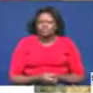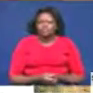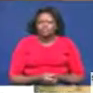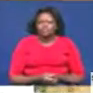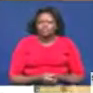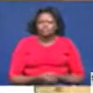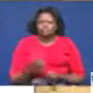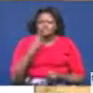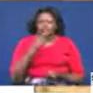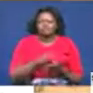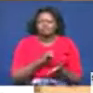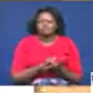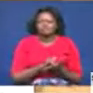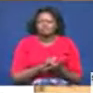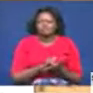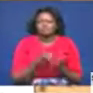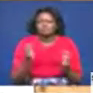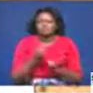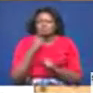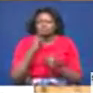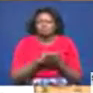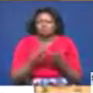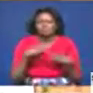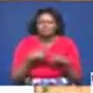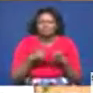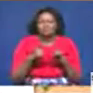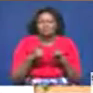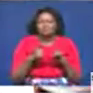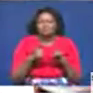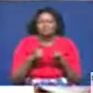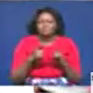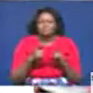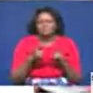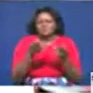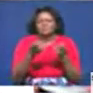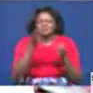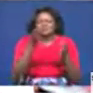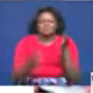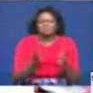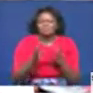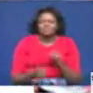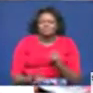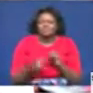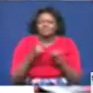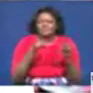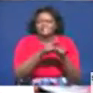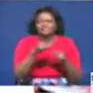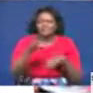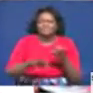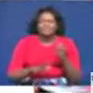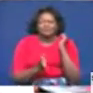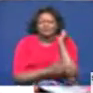Tunaona tuwezi sema ati ni mtu, but tumenyimwa haki yetu. Wameuawa kinyama vibaya sana.